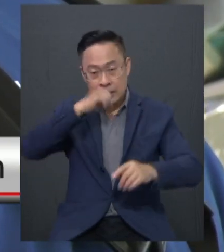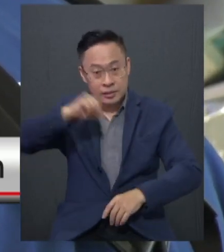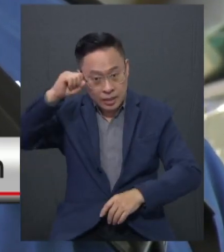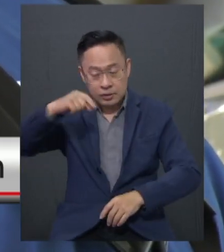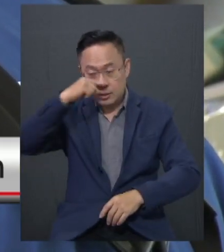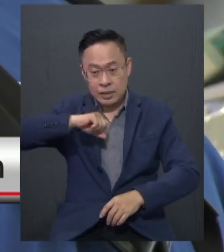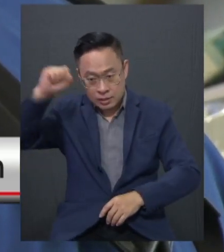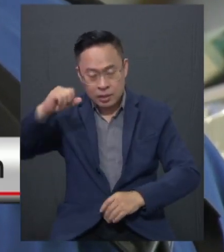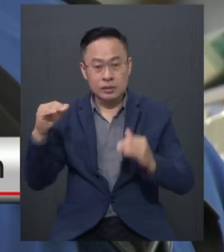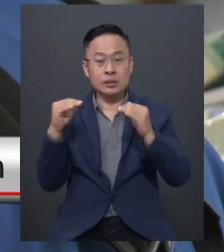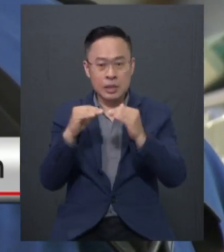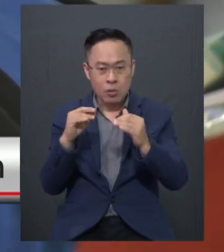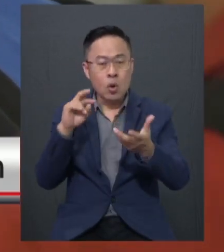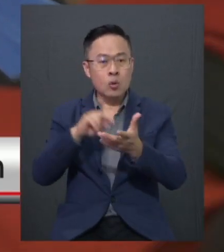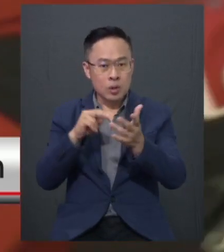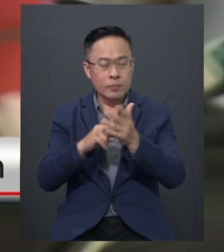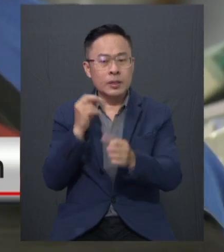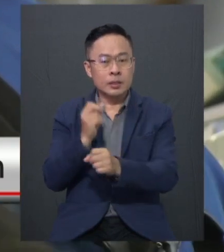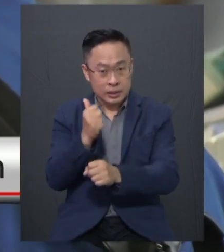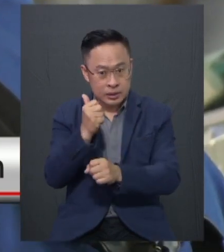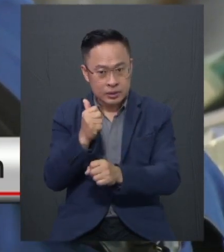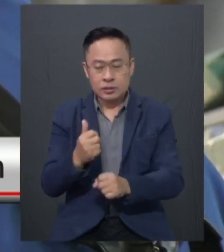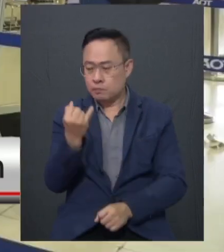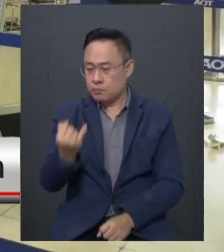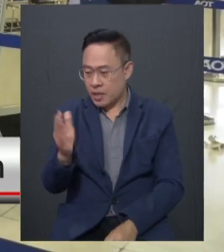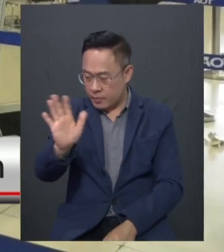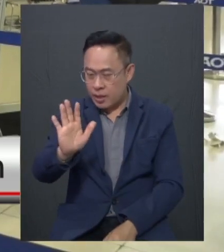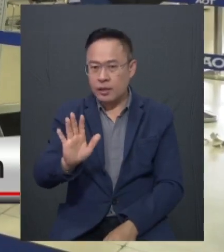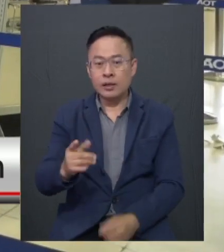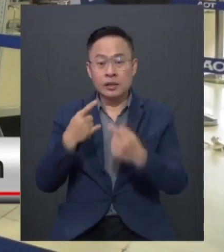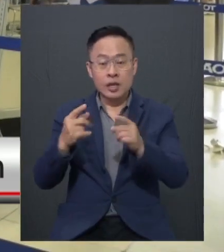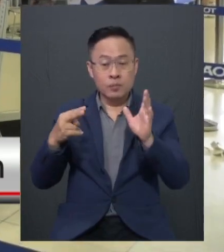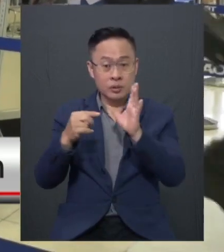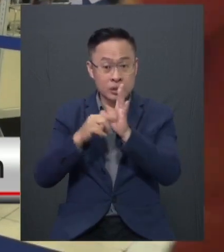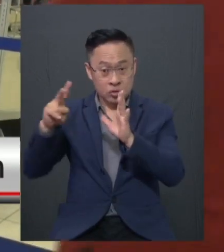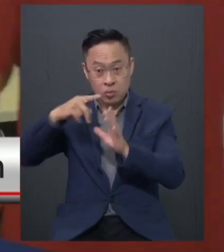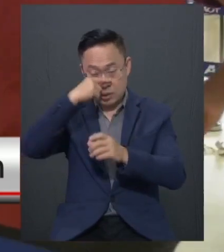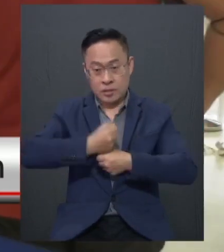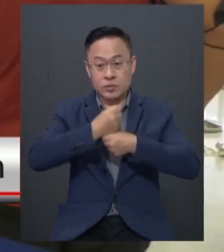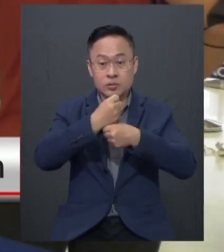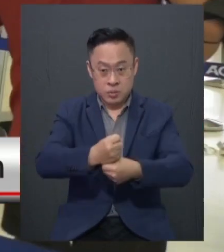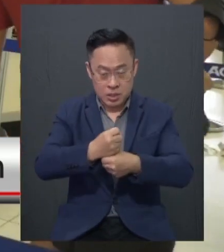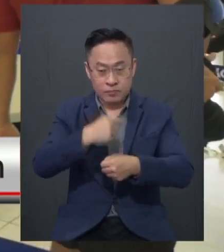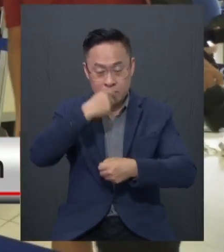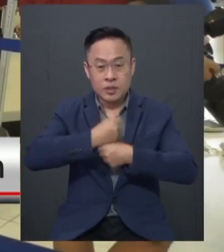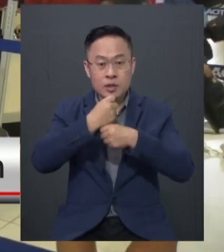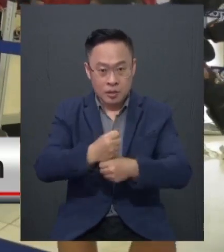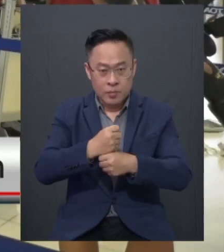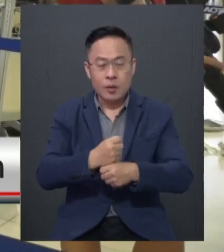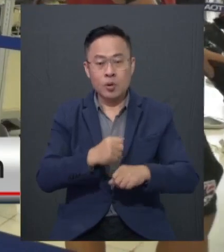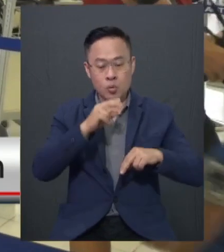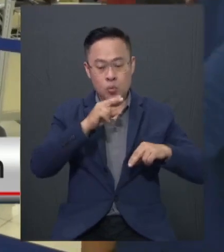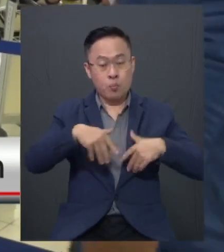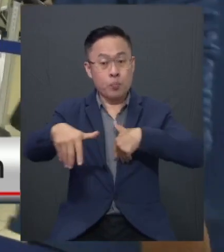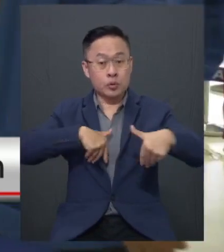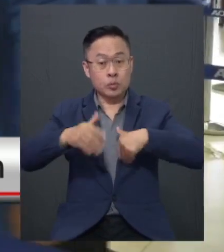แน่นอนนี ่ นอกจากนี้ครับมาโน่ยังได้อัปเดตอาการบาดเจ็บของธีรศิลป์แดงดานะครับที่หลายคนเป็นห่วงนะฮะ